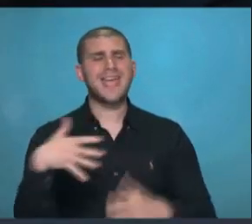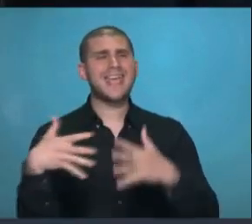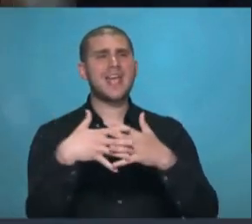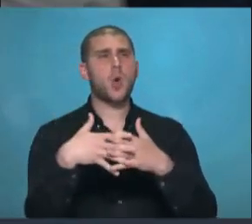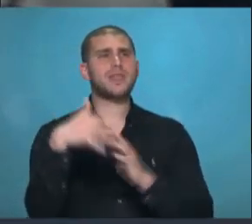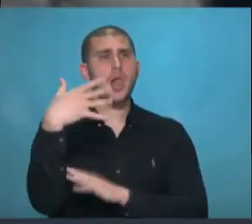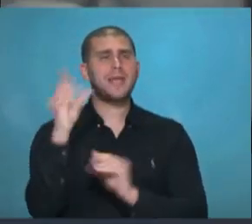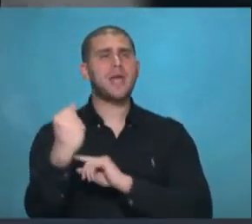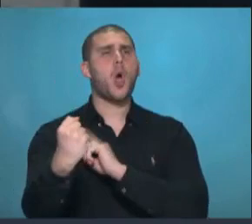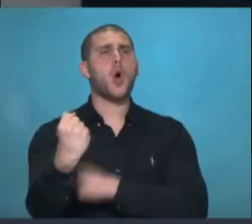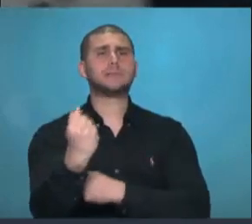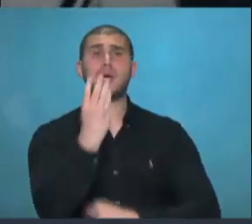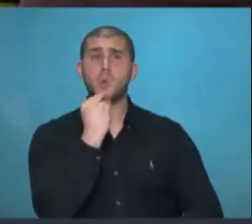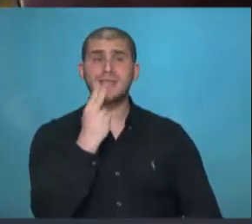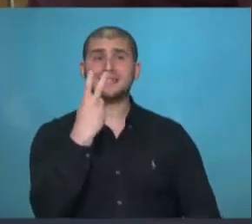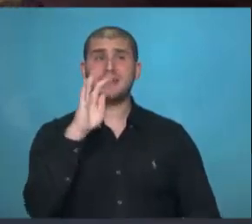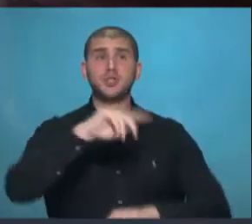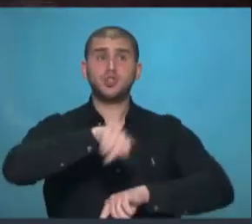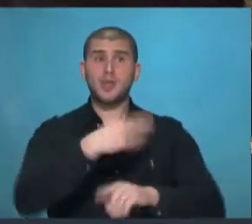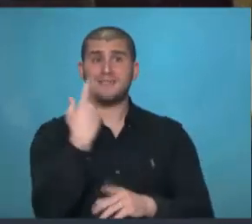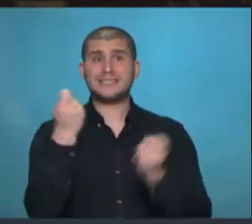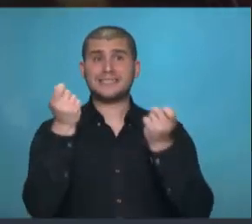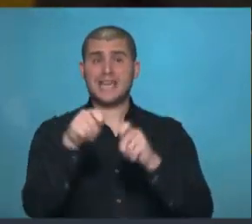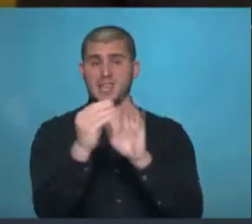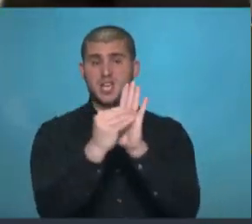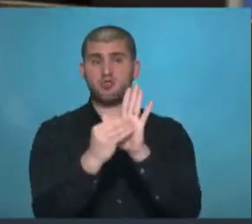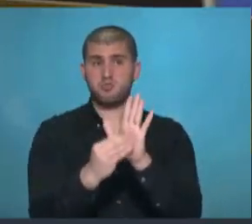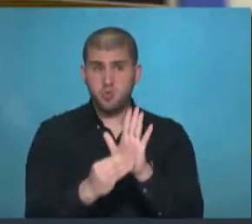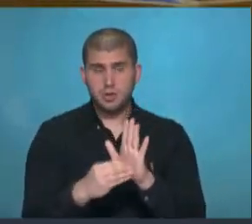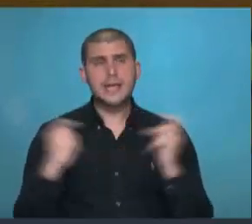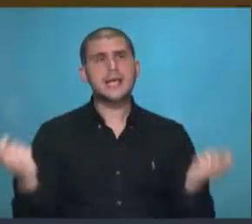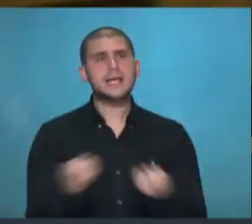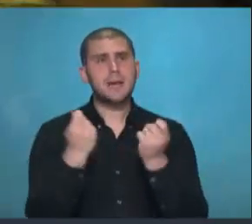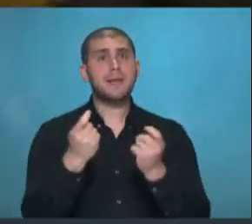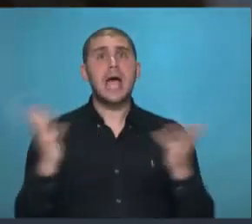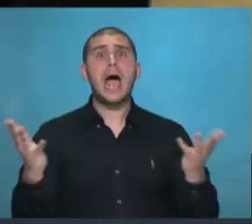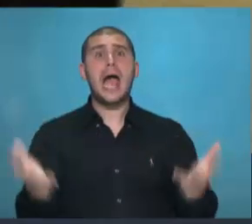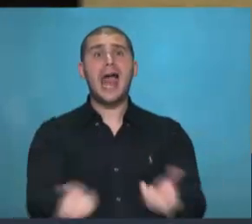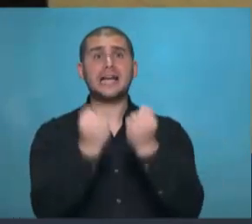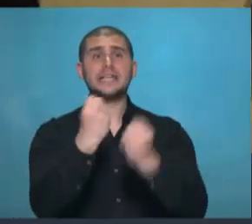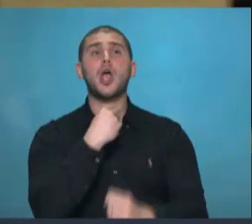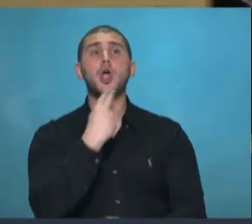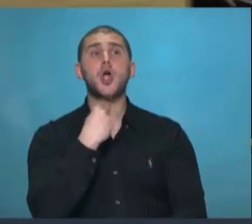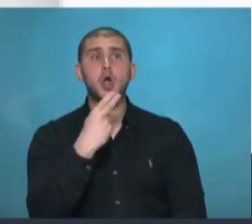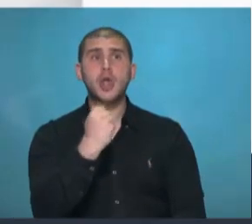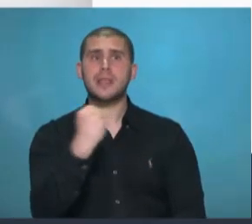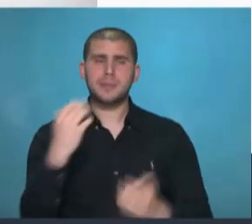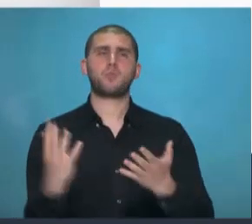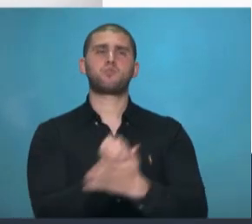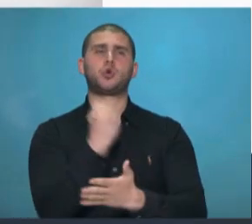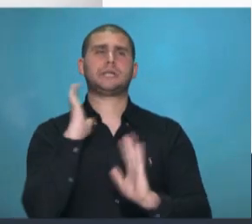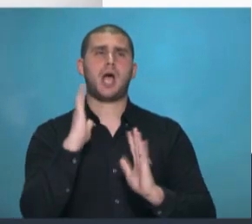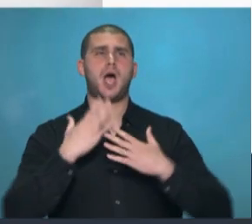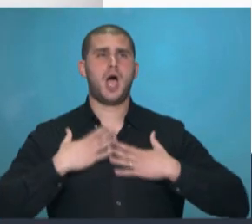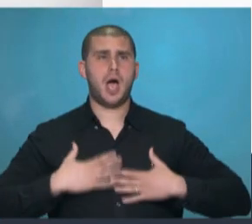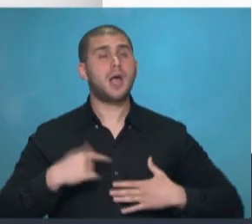עוצמה יהודית. 24 שעות לפני סגירת הרשימות, קמפיין הגוועד להצלת קולות הימין נחל הצלחה. אני